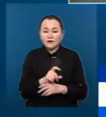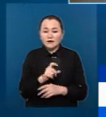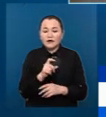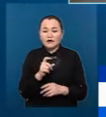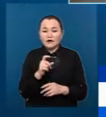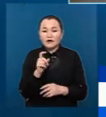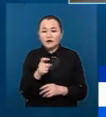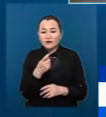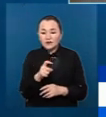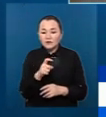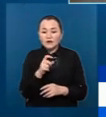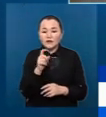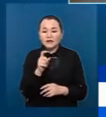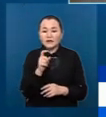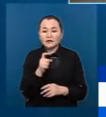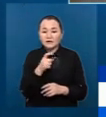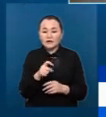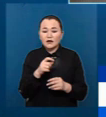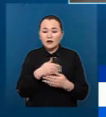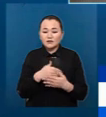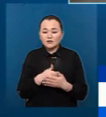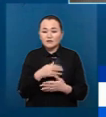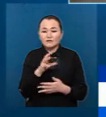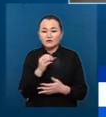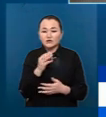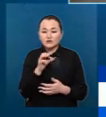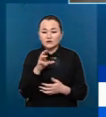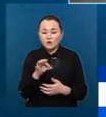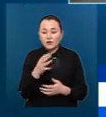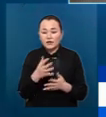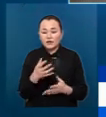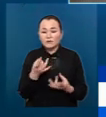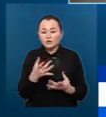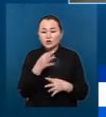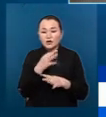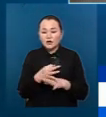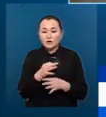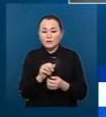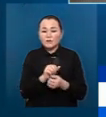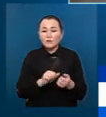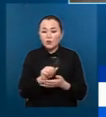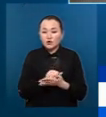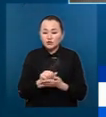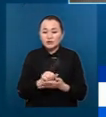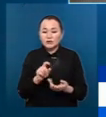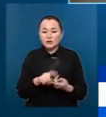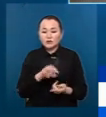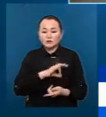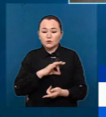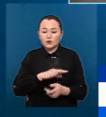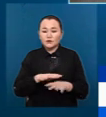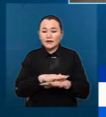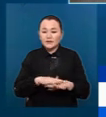аббревиатура, которая обозначает синтетические поверхностно-активные вещества, или, проще говоря, это моющие средства, которые использует население.